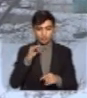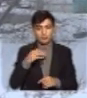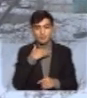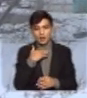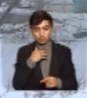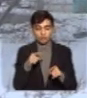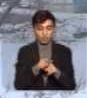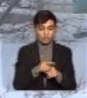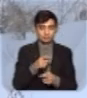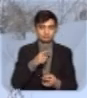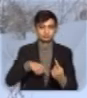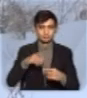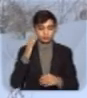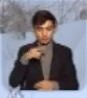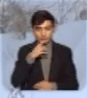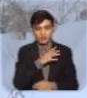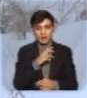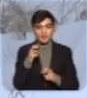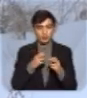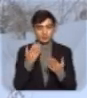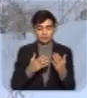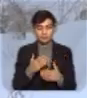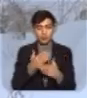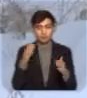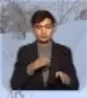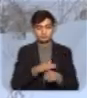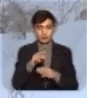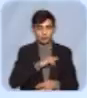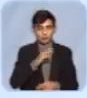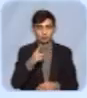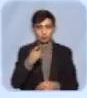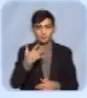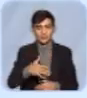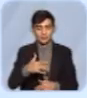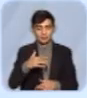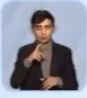де қолға алмақ көрінеді. Зауыт толық жұмыс істесе 150 адамға жұмыс орны ашылмақ. Бірақ бұл әзірге